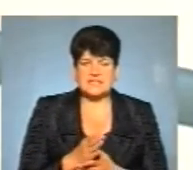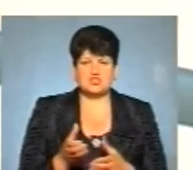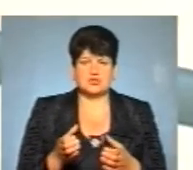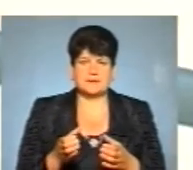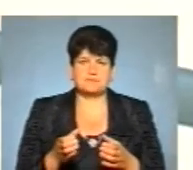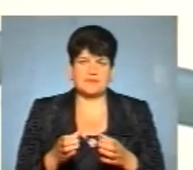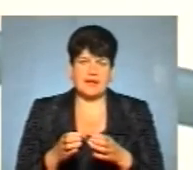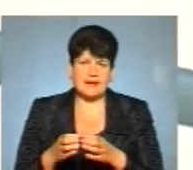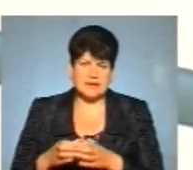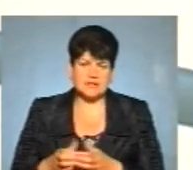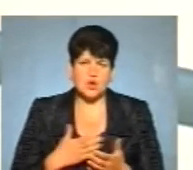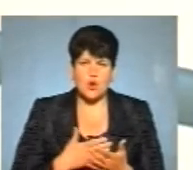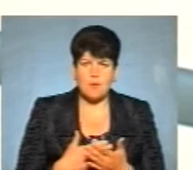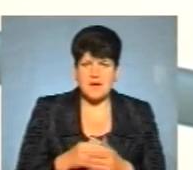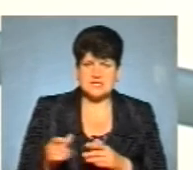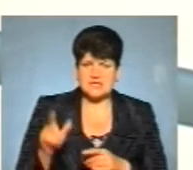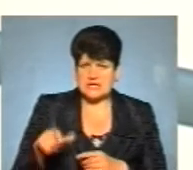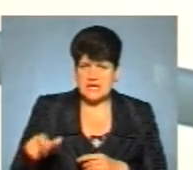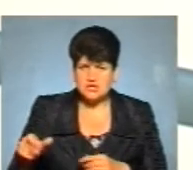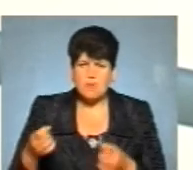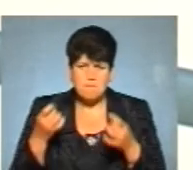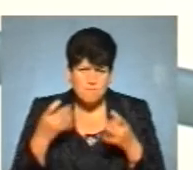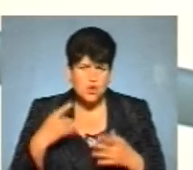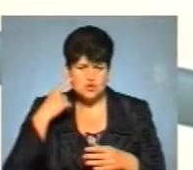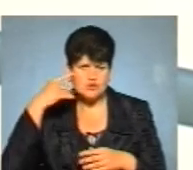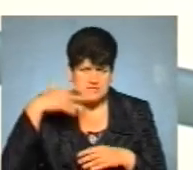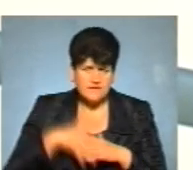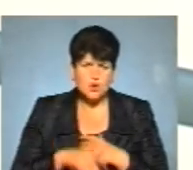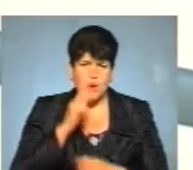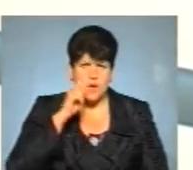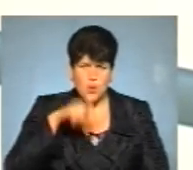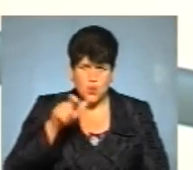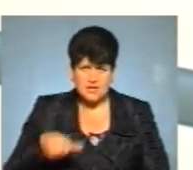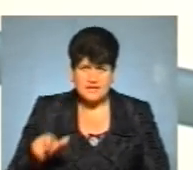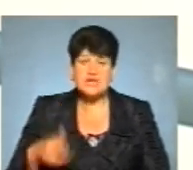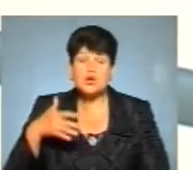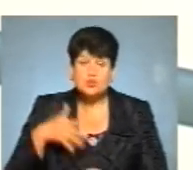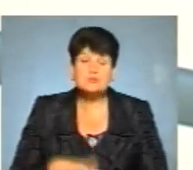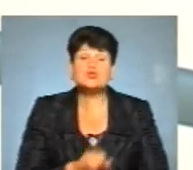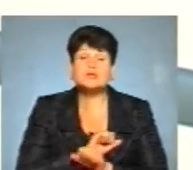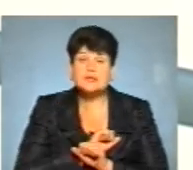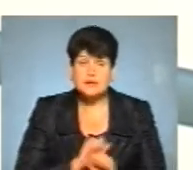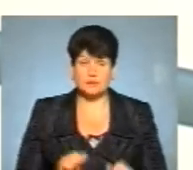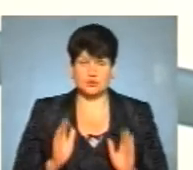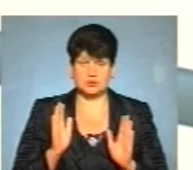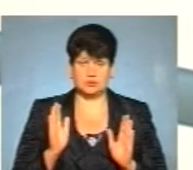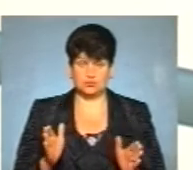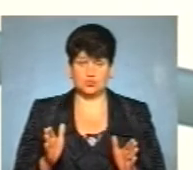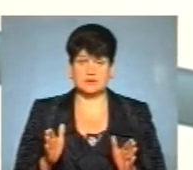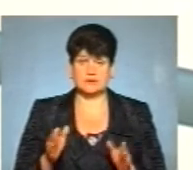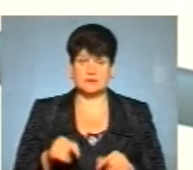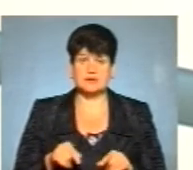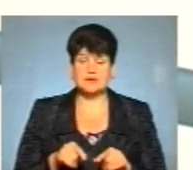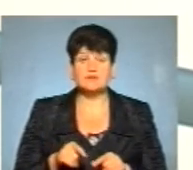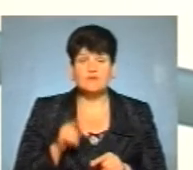тих громадських діячів, просто свідомих українців, які розуміють, що так не може бути, все-таки, я думаю,